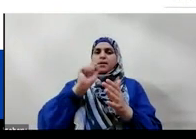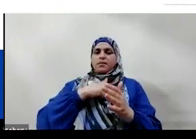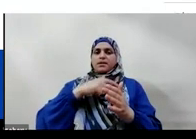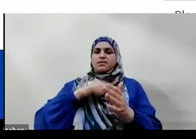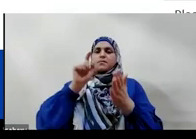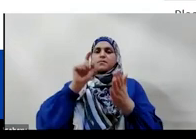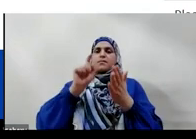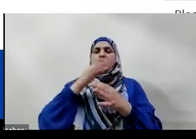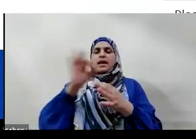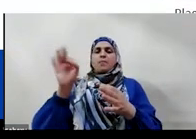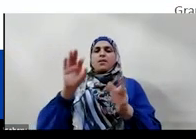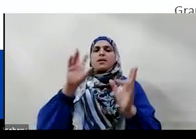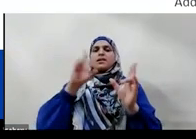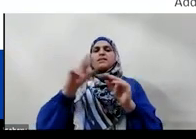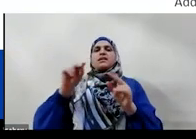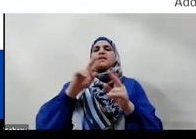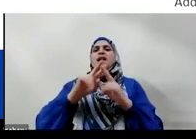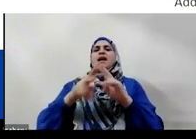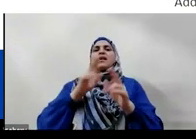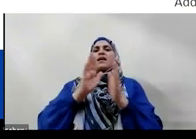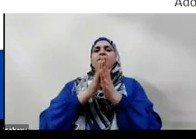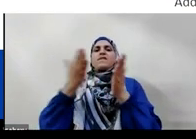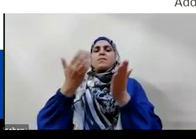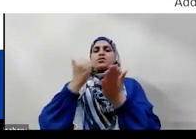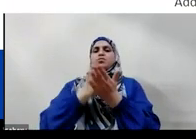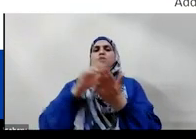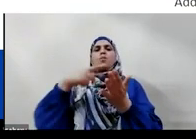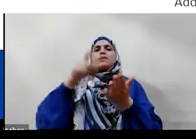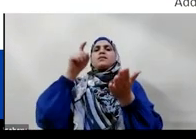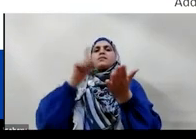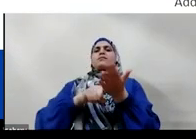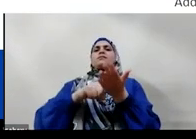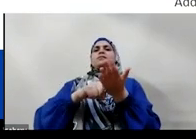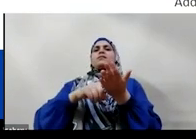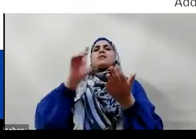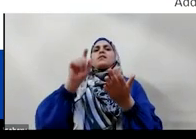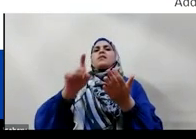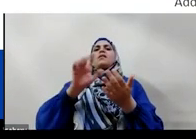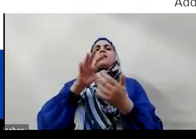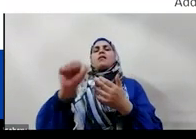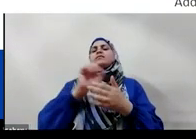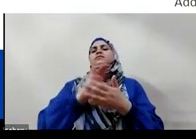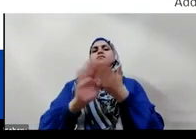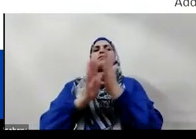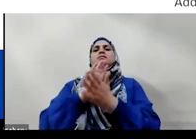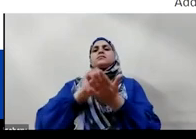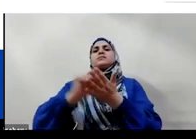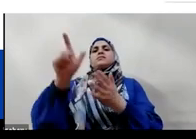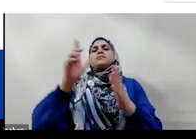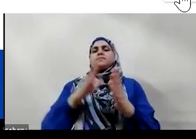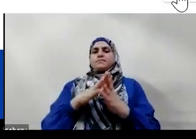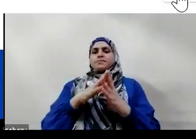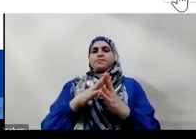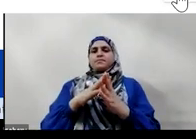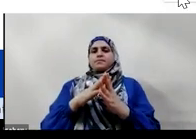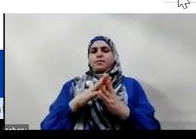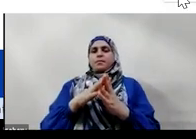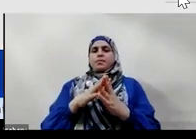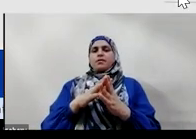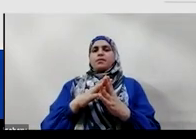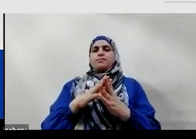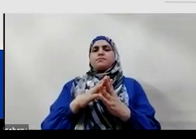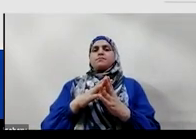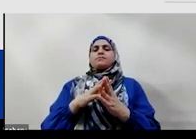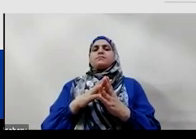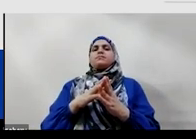كامل زي ما بيظهر في الباسبورت، وبتكونفيرم بعد ما تكتبوا او بعد ما تساين، وبتنتقلوا للسكشن اللي